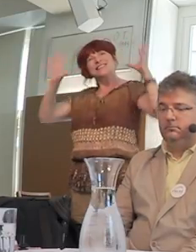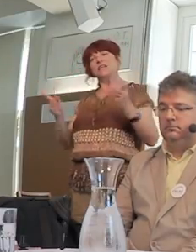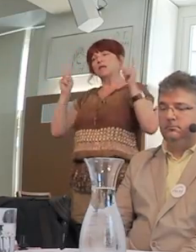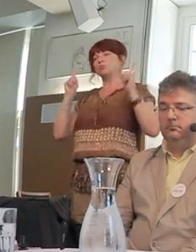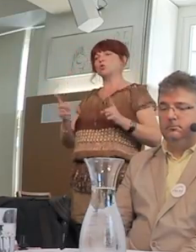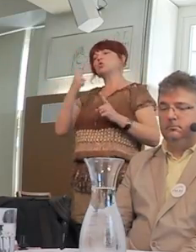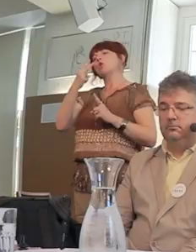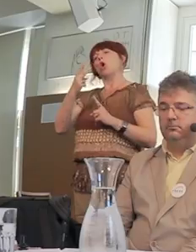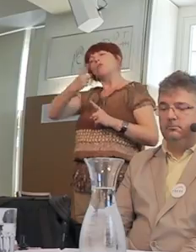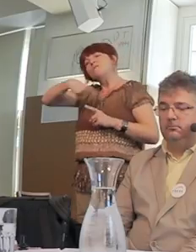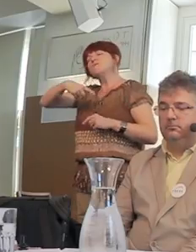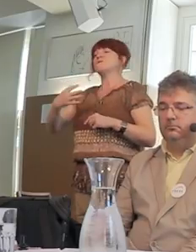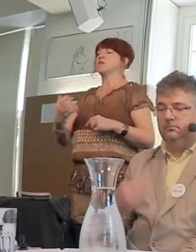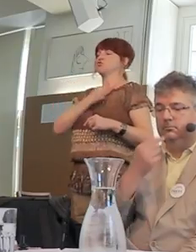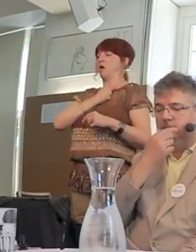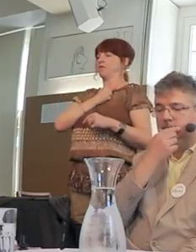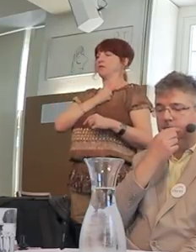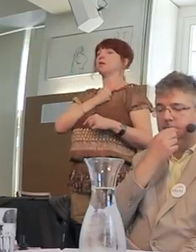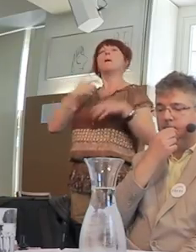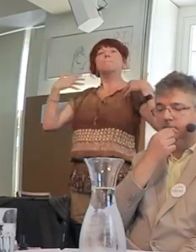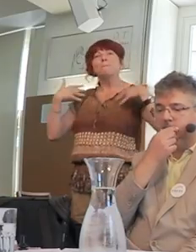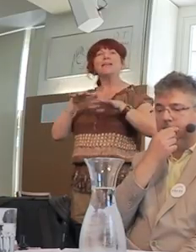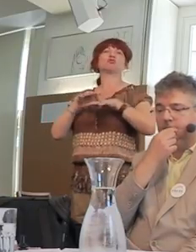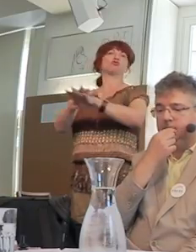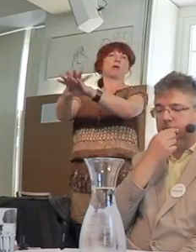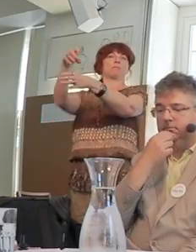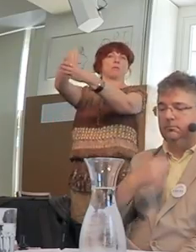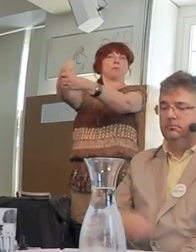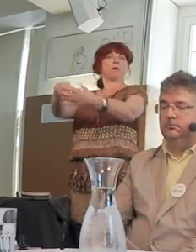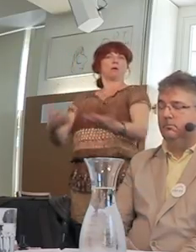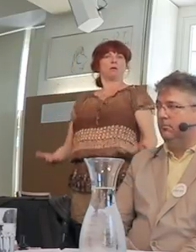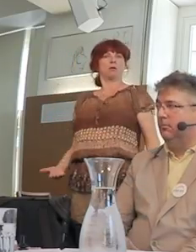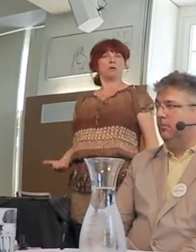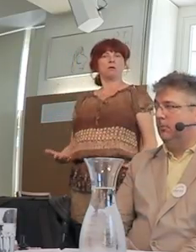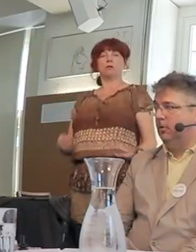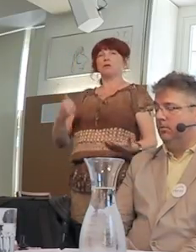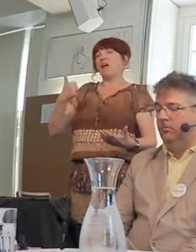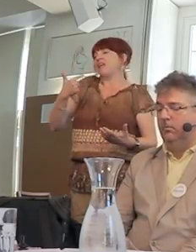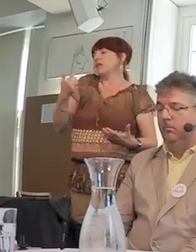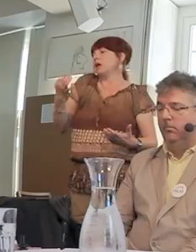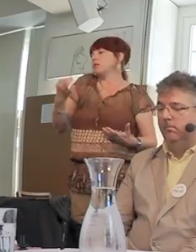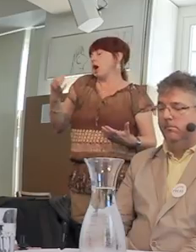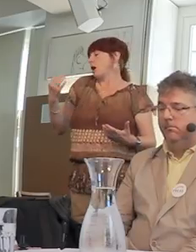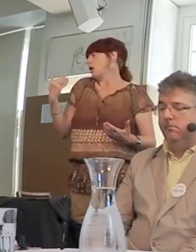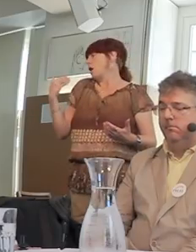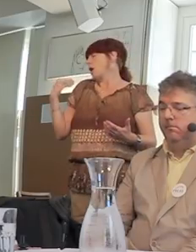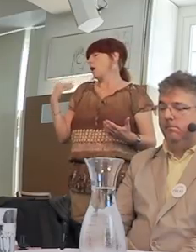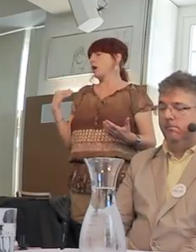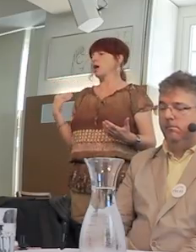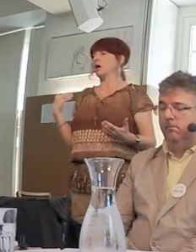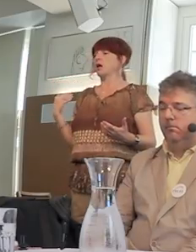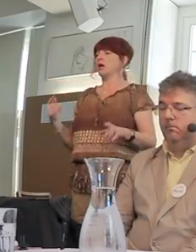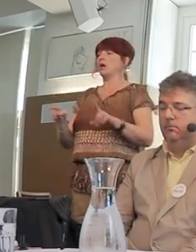gelingt, in den Mainstream zu kommen. Es ist seit wenigen Tagen beispielsweise leicht